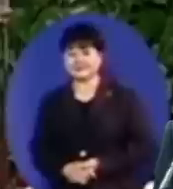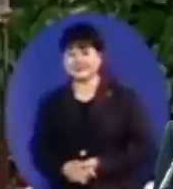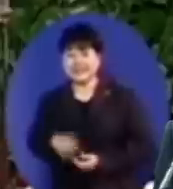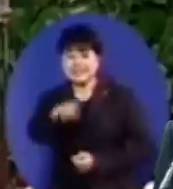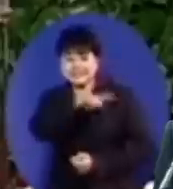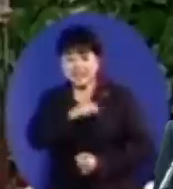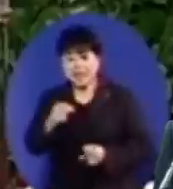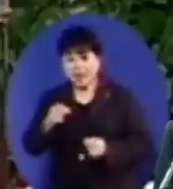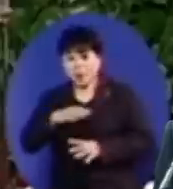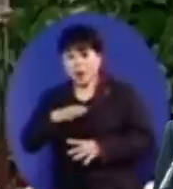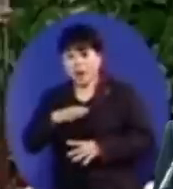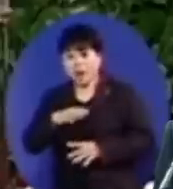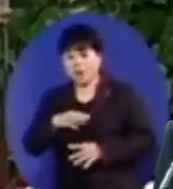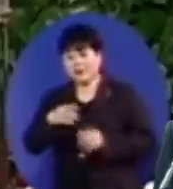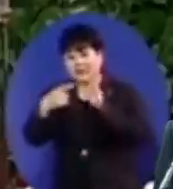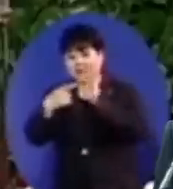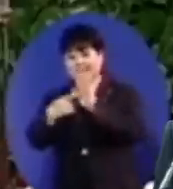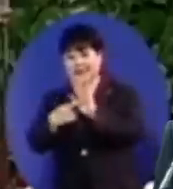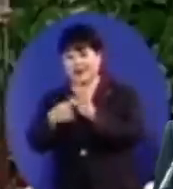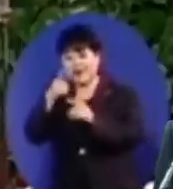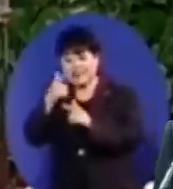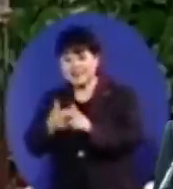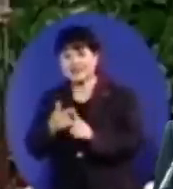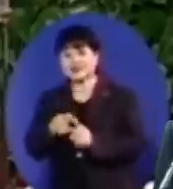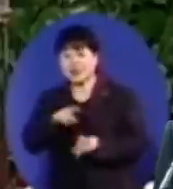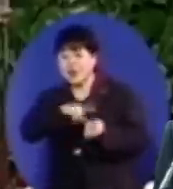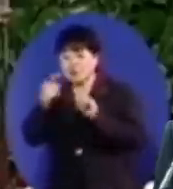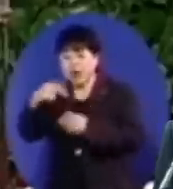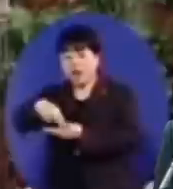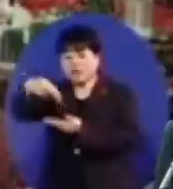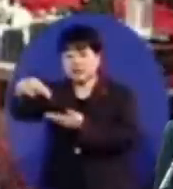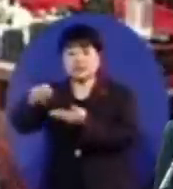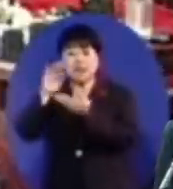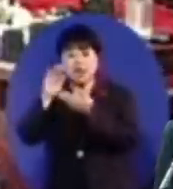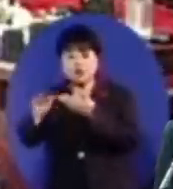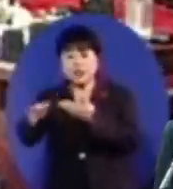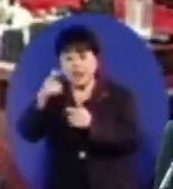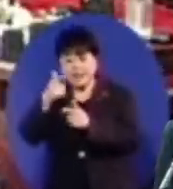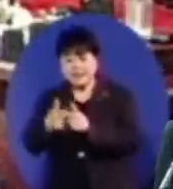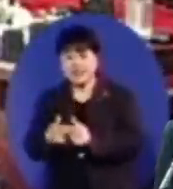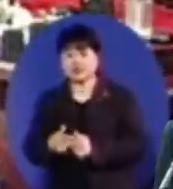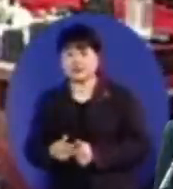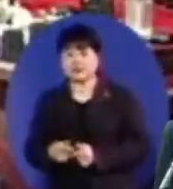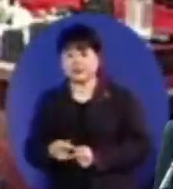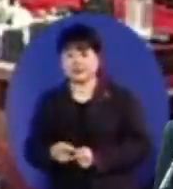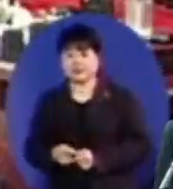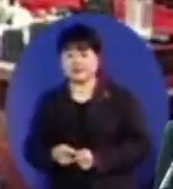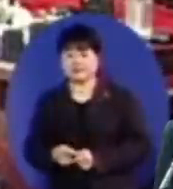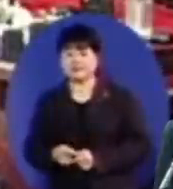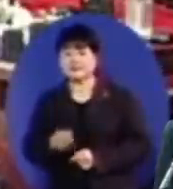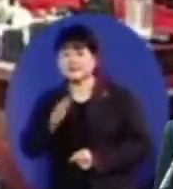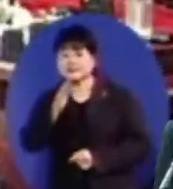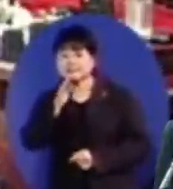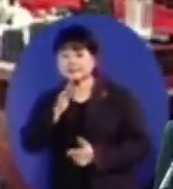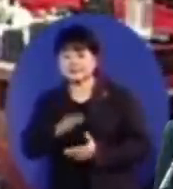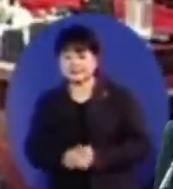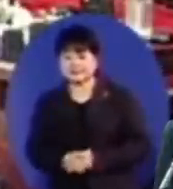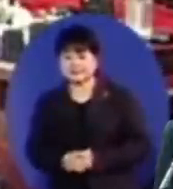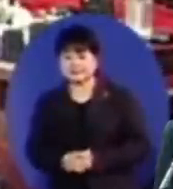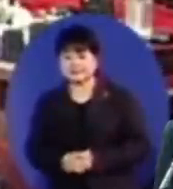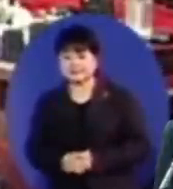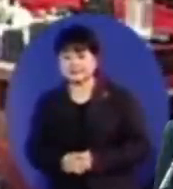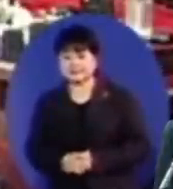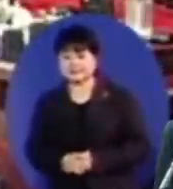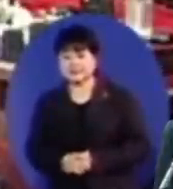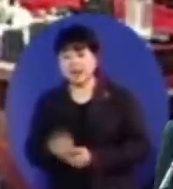가장 놀라운 나타남은 예수님이 부활 승천하시고 난 다음에 예수님 자리를 메꾸기 위해서 우리에게